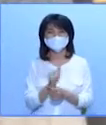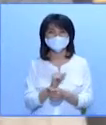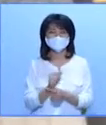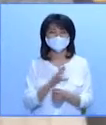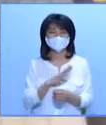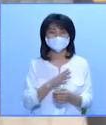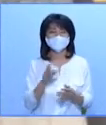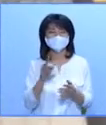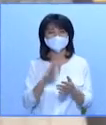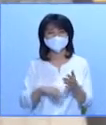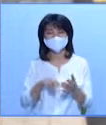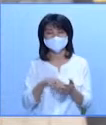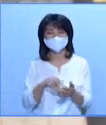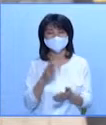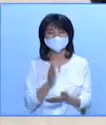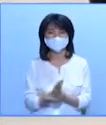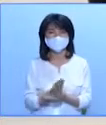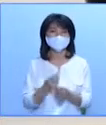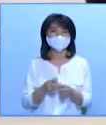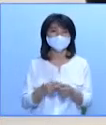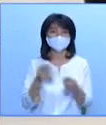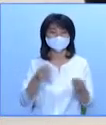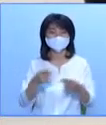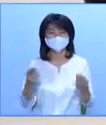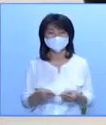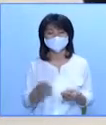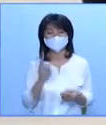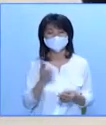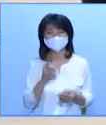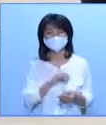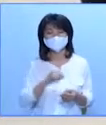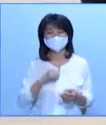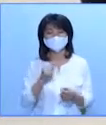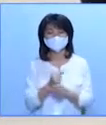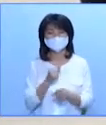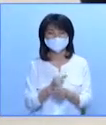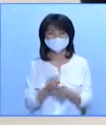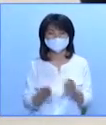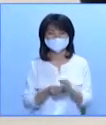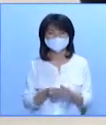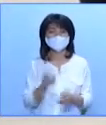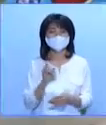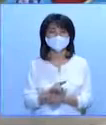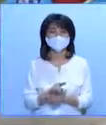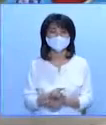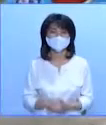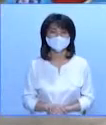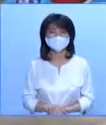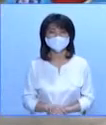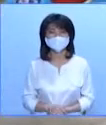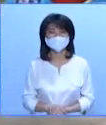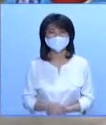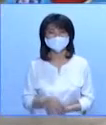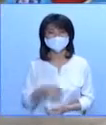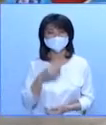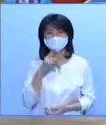тіркелген. Қала ішінде жұмыс орнынан берілген анықтаманы өз қажеттілігі үшін қолданып жүрген жандар саны тыйылмай тұр. Не буду озвучить,